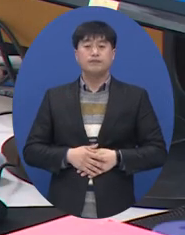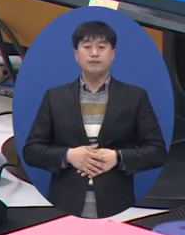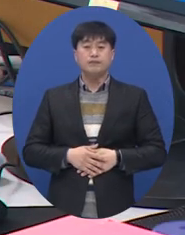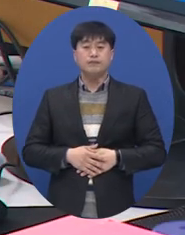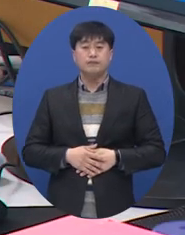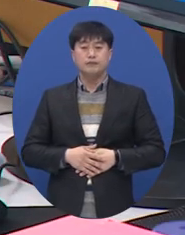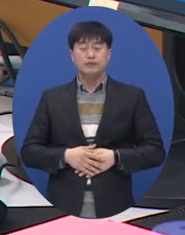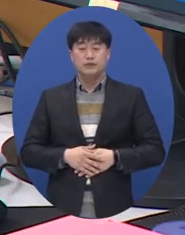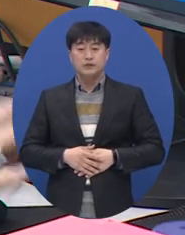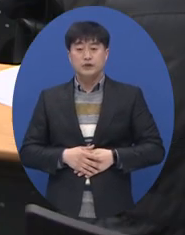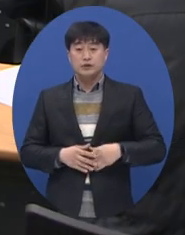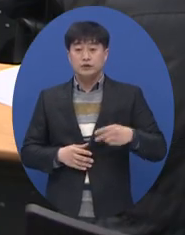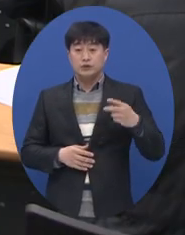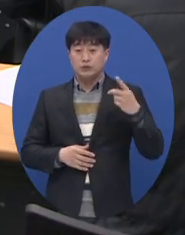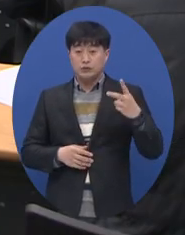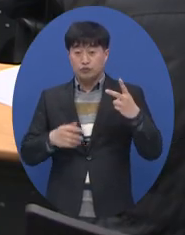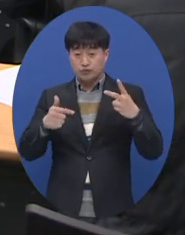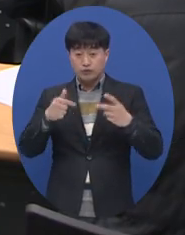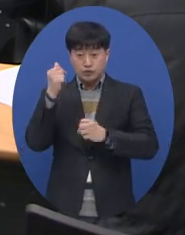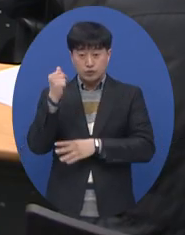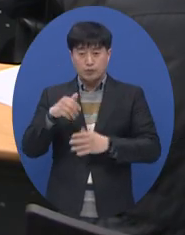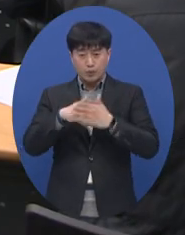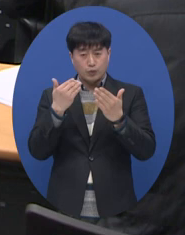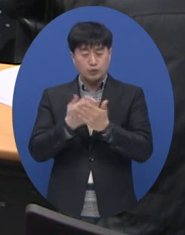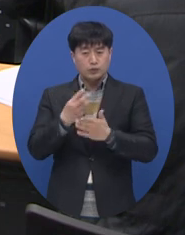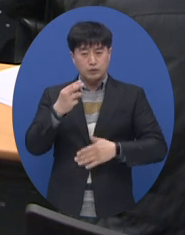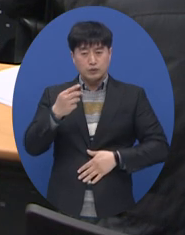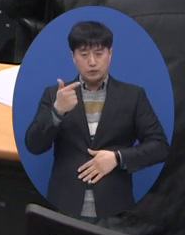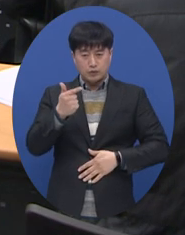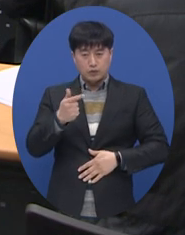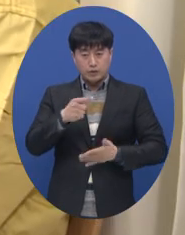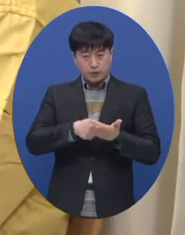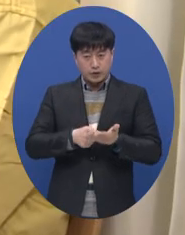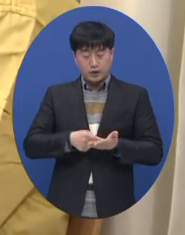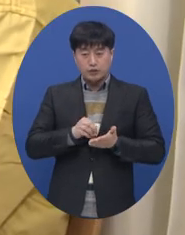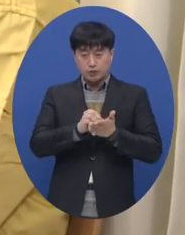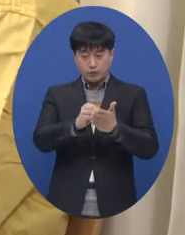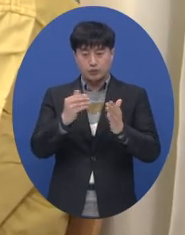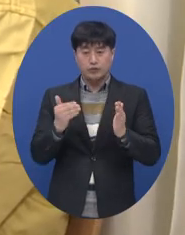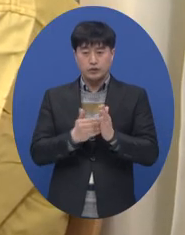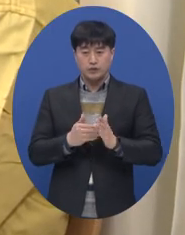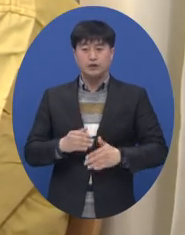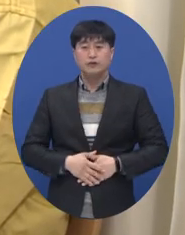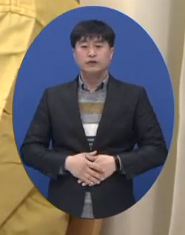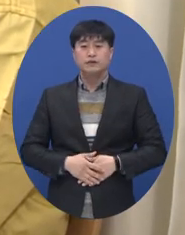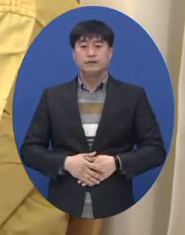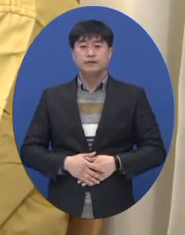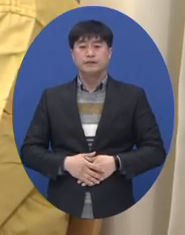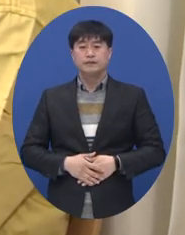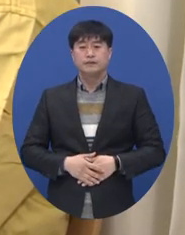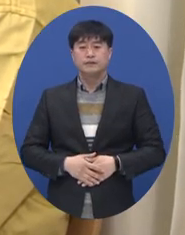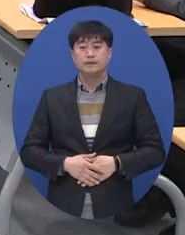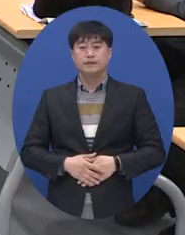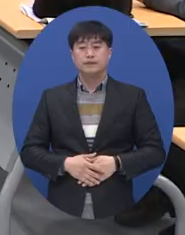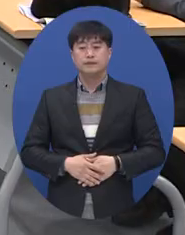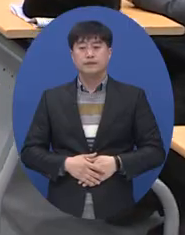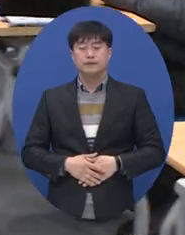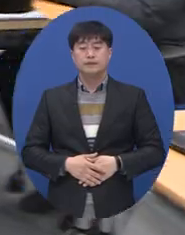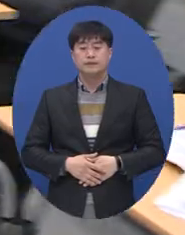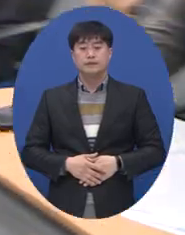문의하면 됩니다 2월 6일 기준으로 총 36권 의 피해가 접수된 것으로 파악됩니다